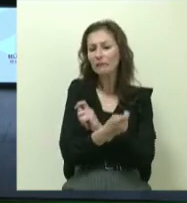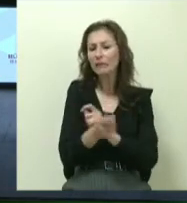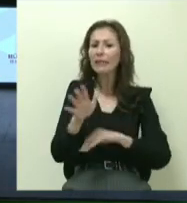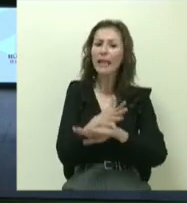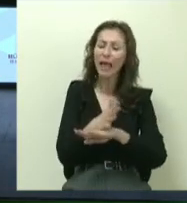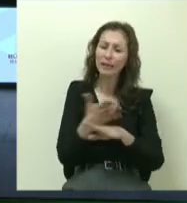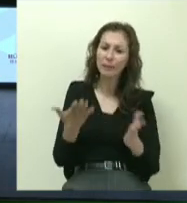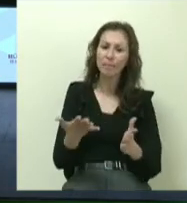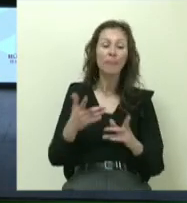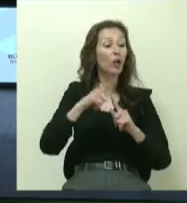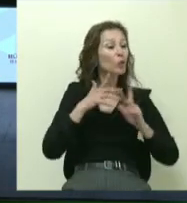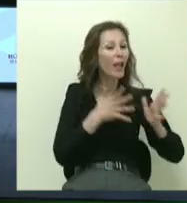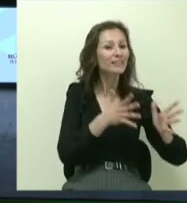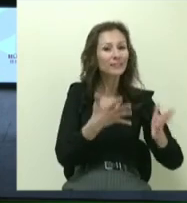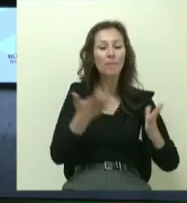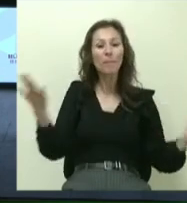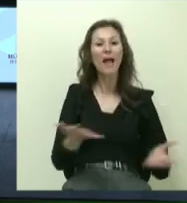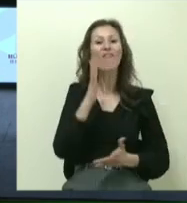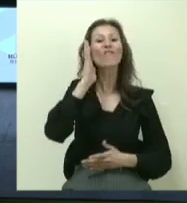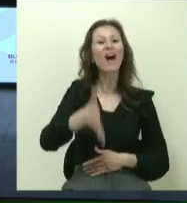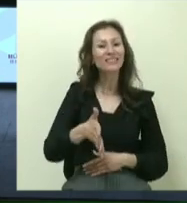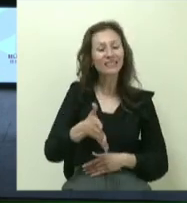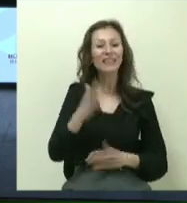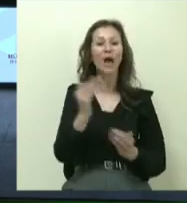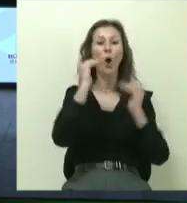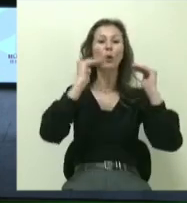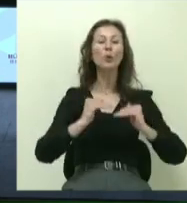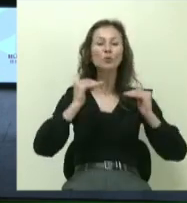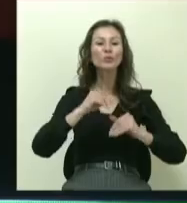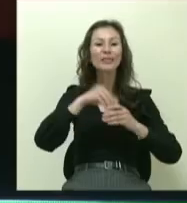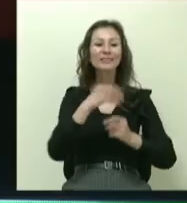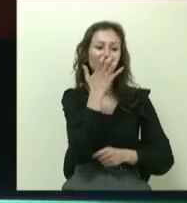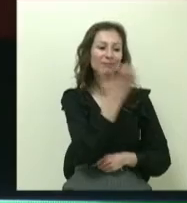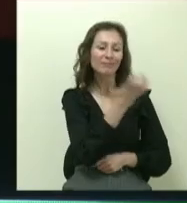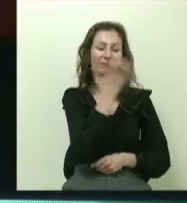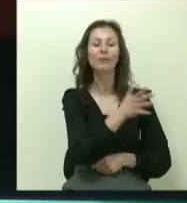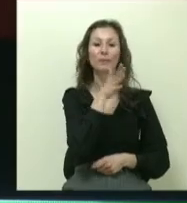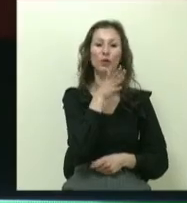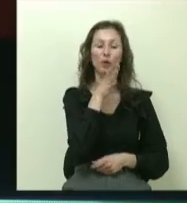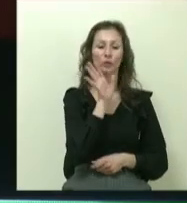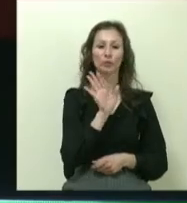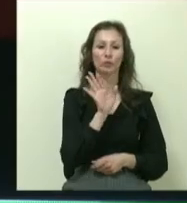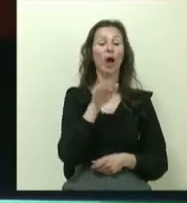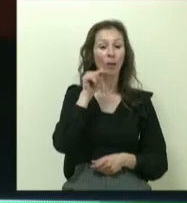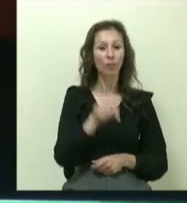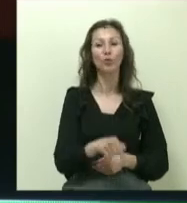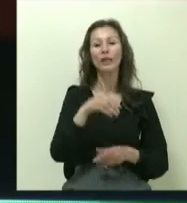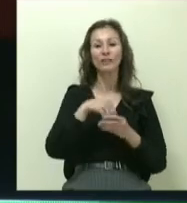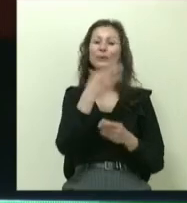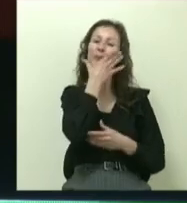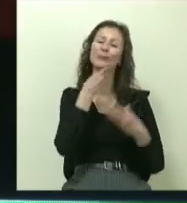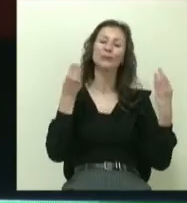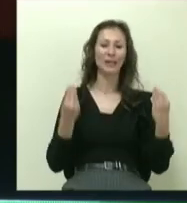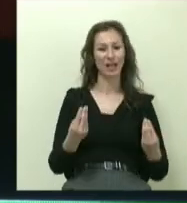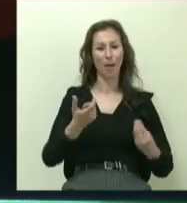neden olarak tüketicinin daha fazla ve daha ucuza tüketmesine yaradığını biliyoruz buna Madalyonun güzel